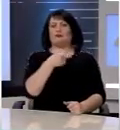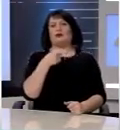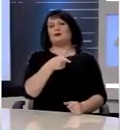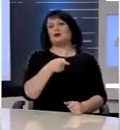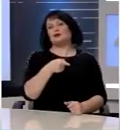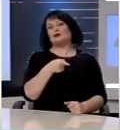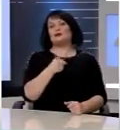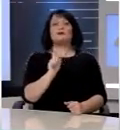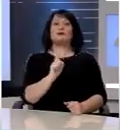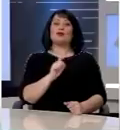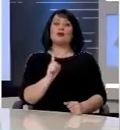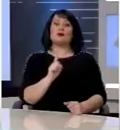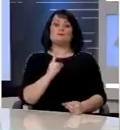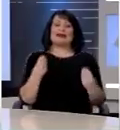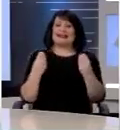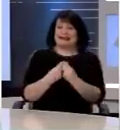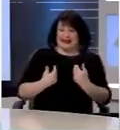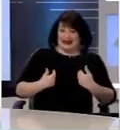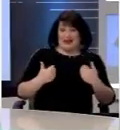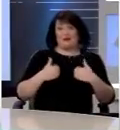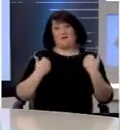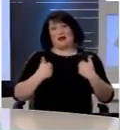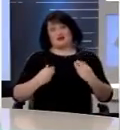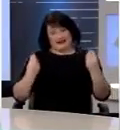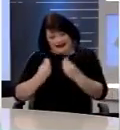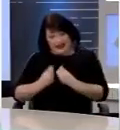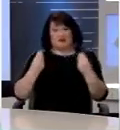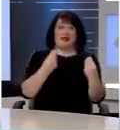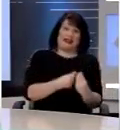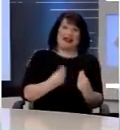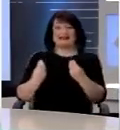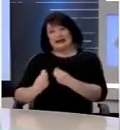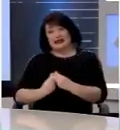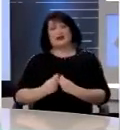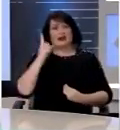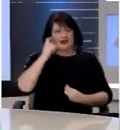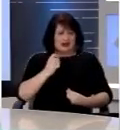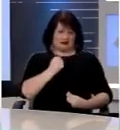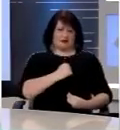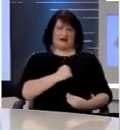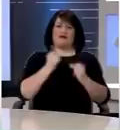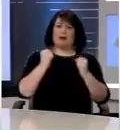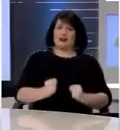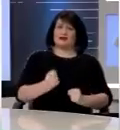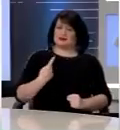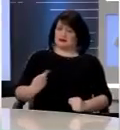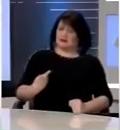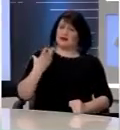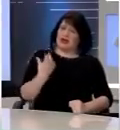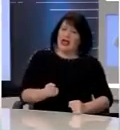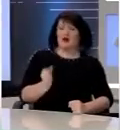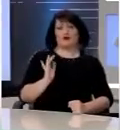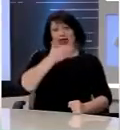Το παιχνιδάκι ταιριάζεται, δεν ταιριάζεται, τα ξέρετε όλοι πολύ καλά. Και τις απόψεις μας και τις θέσεις μας, αλλά και